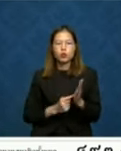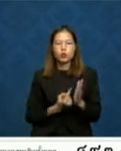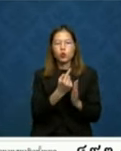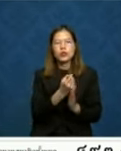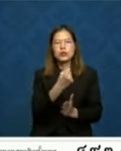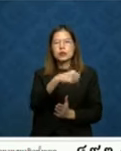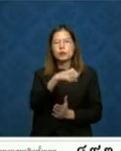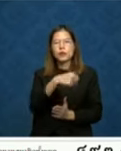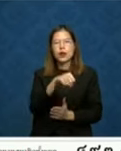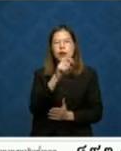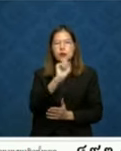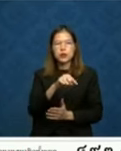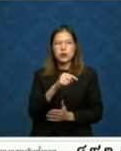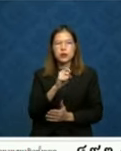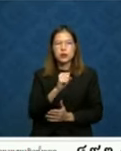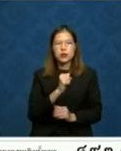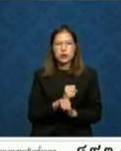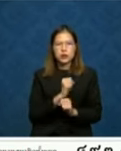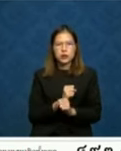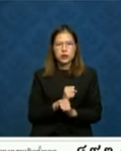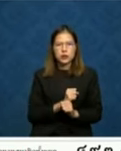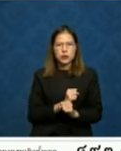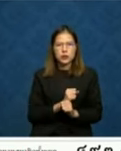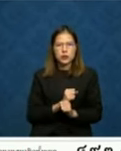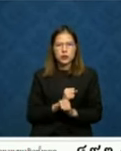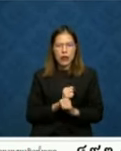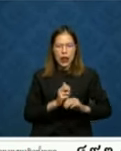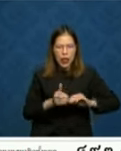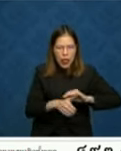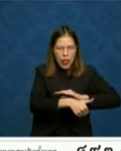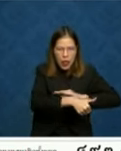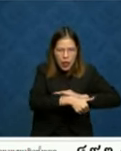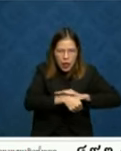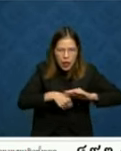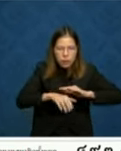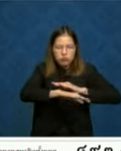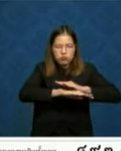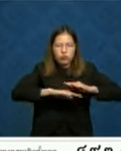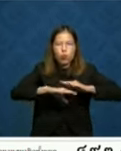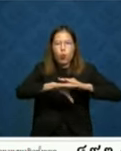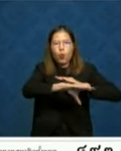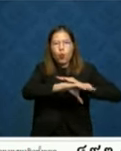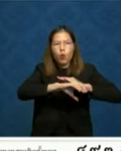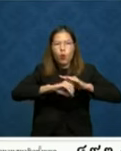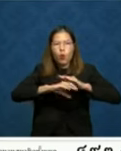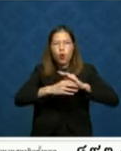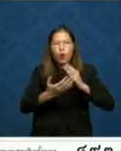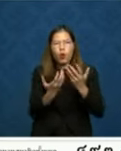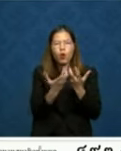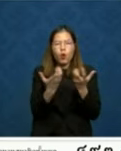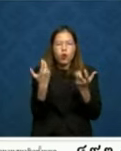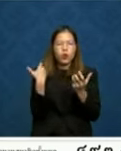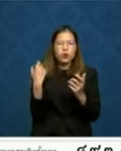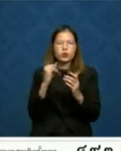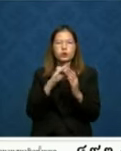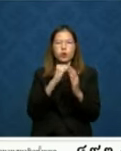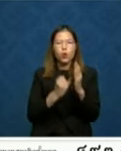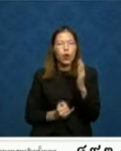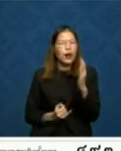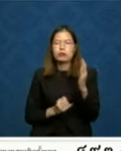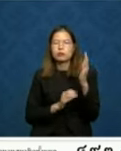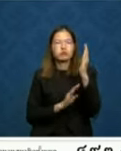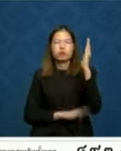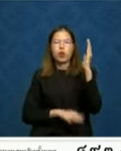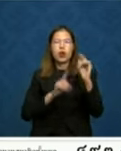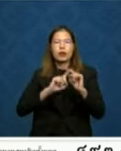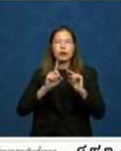ไม่นำซ้ำยังลักลอบชายแดนทั่วประเทศครับจังหวัดชายแดนมีหมดครับบุรี